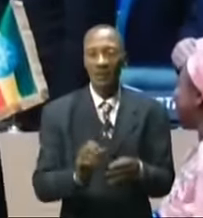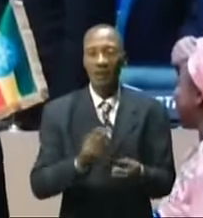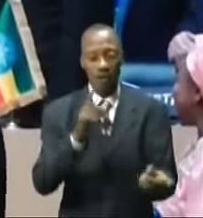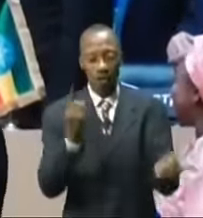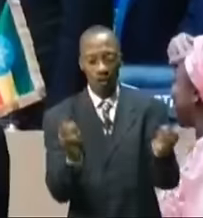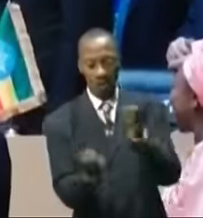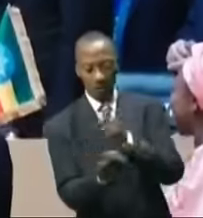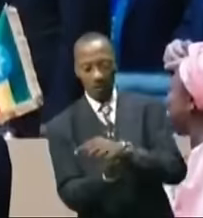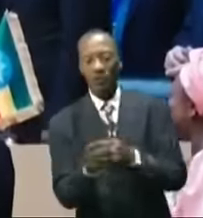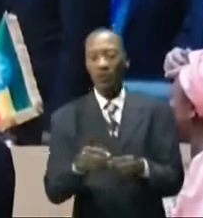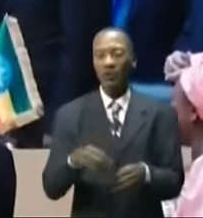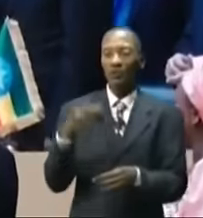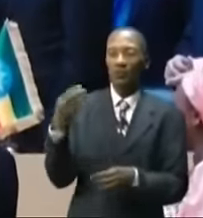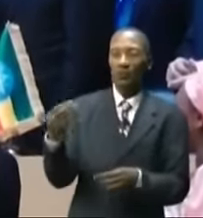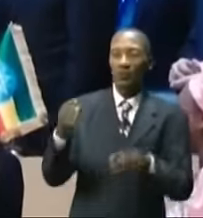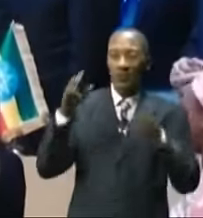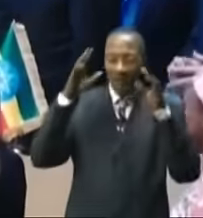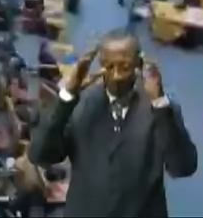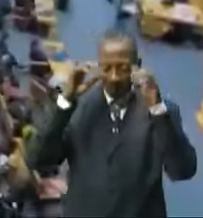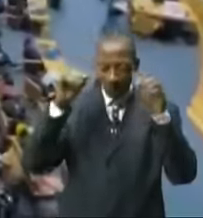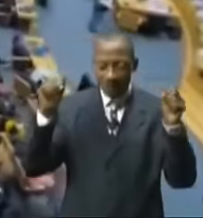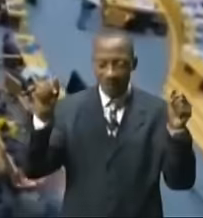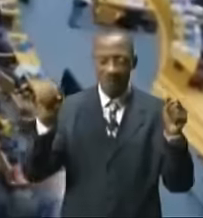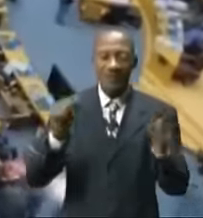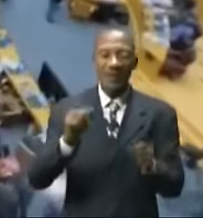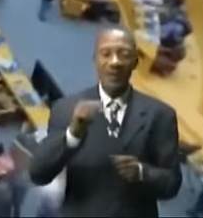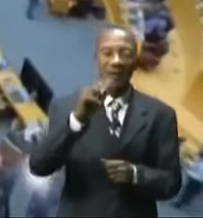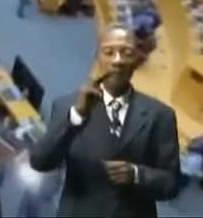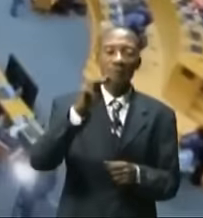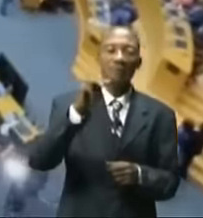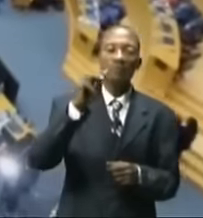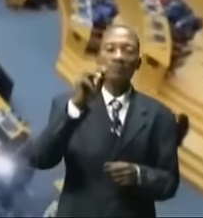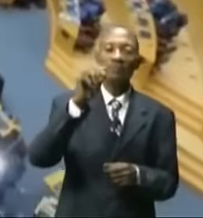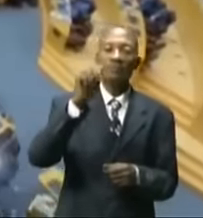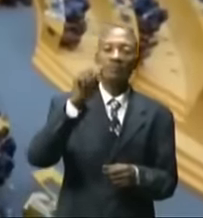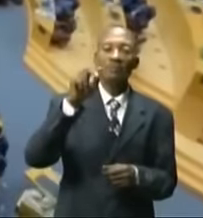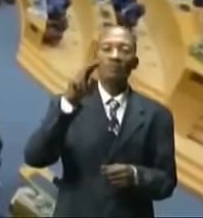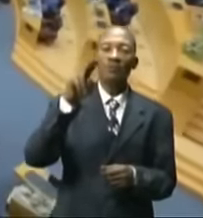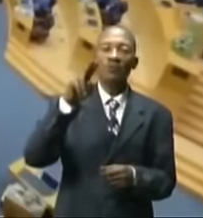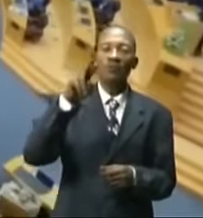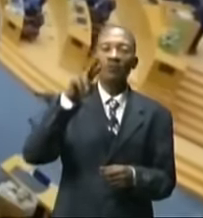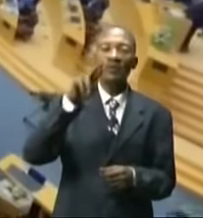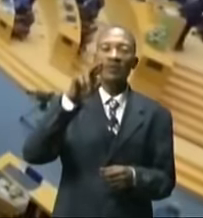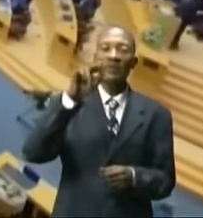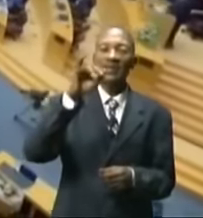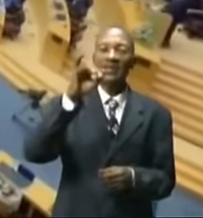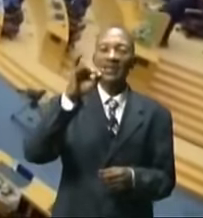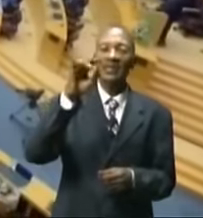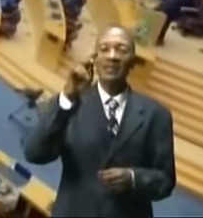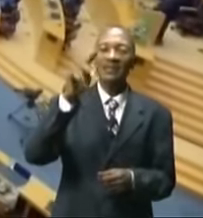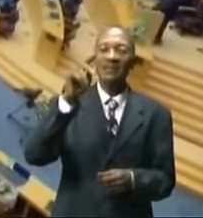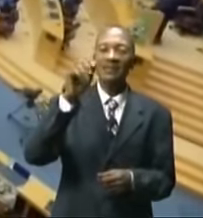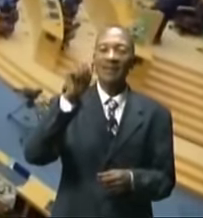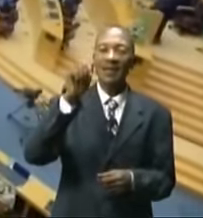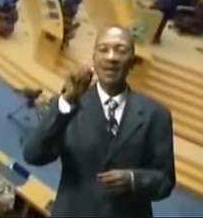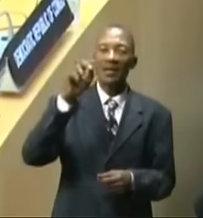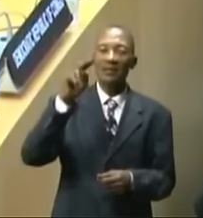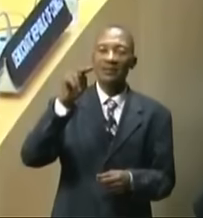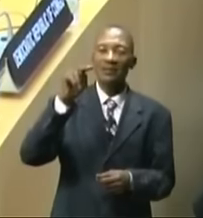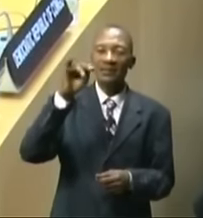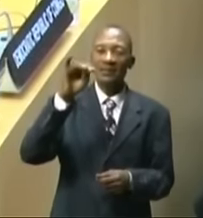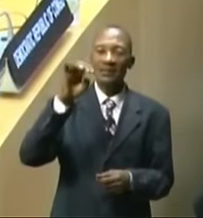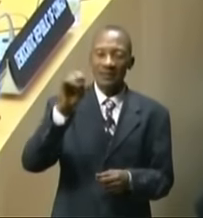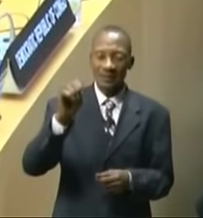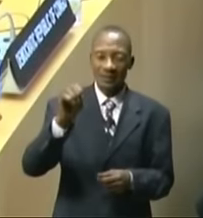l'Union africaine au siège de l'institution ici même à Addis Abeba en Éthiopie. C'était en présence de tous les dirigeants du continent, parmi lesquels le chef de